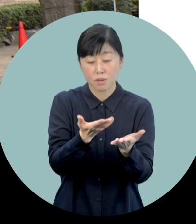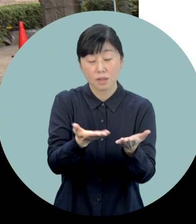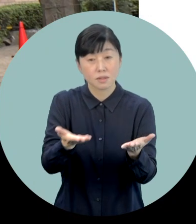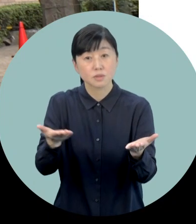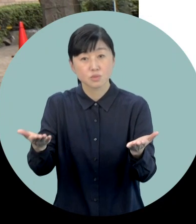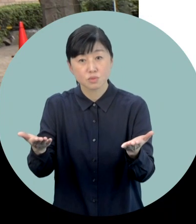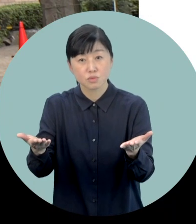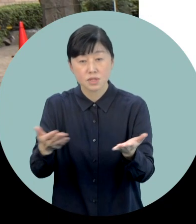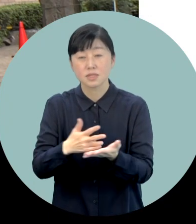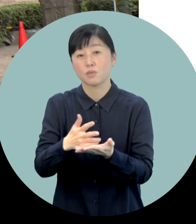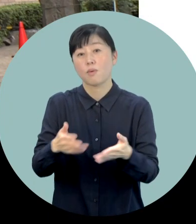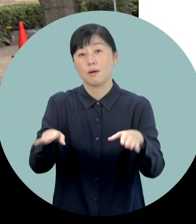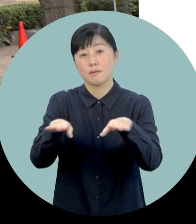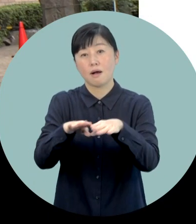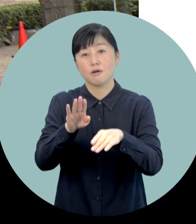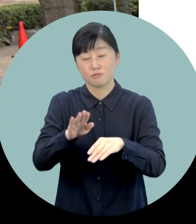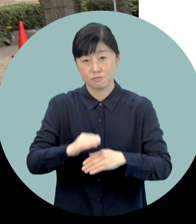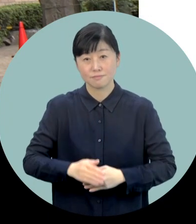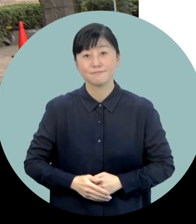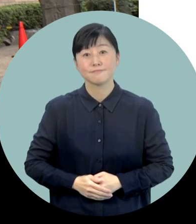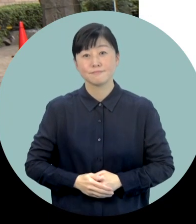館があります。